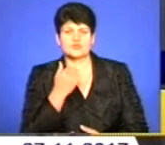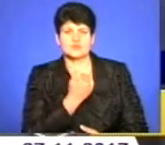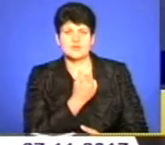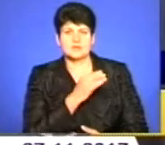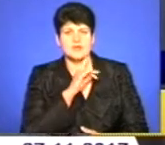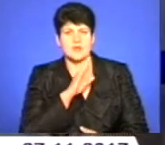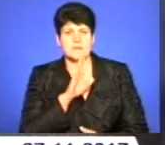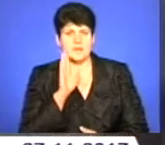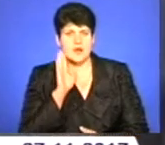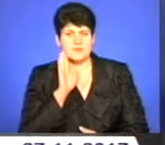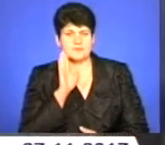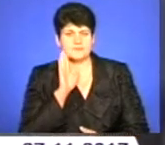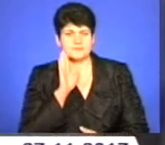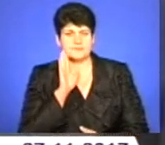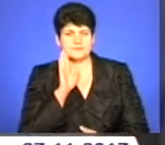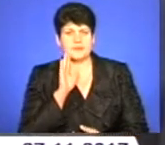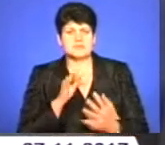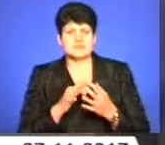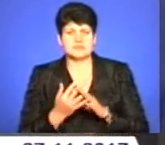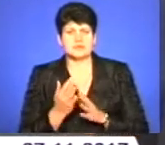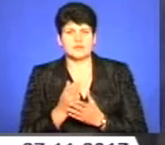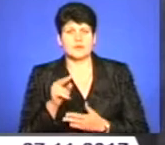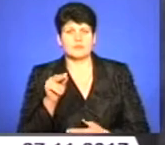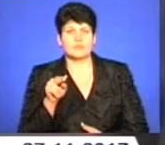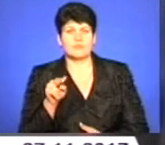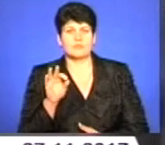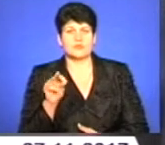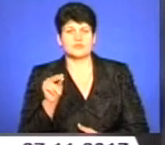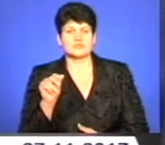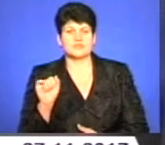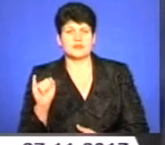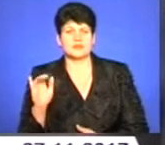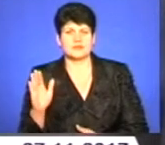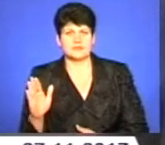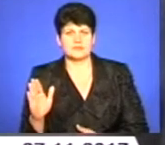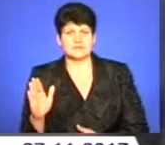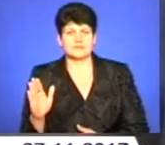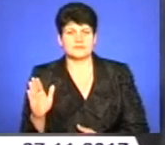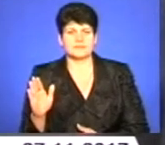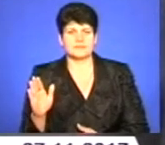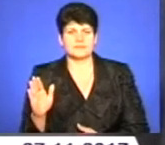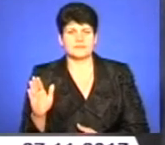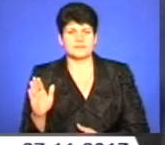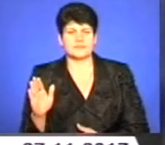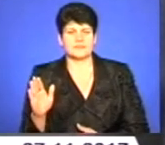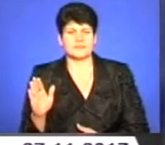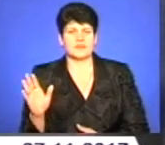мами, там таке село є Почаїв, бо то звідсіля прийшли люди. І вся родина в